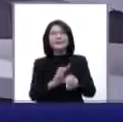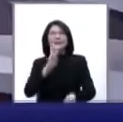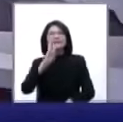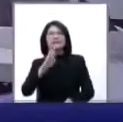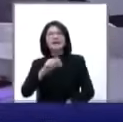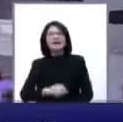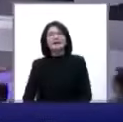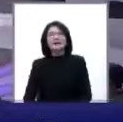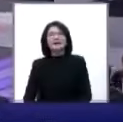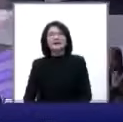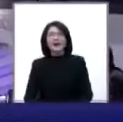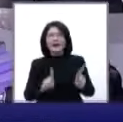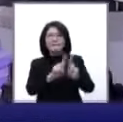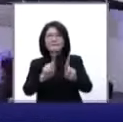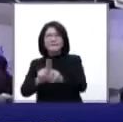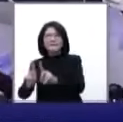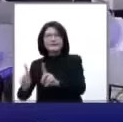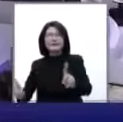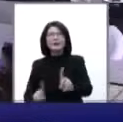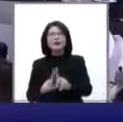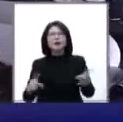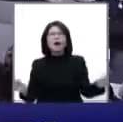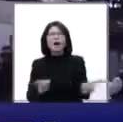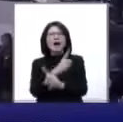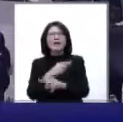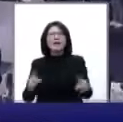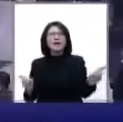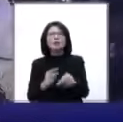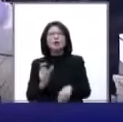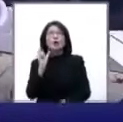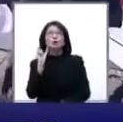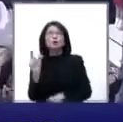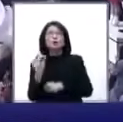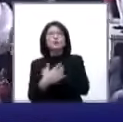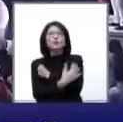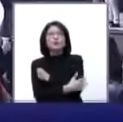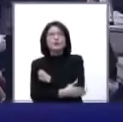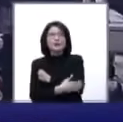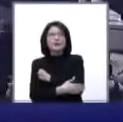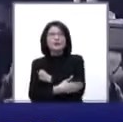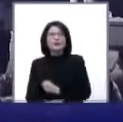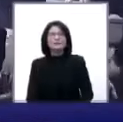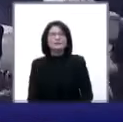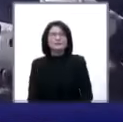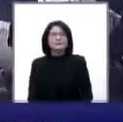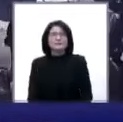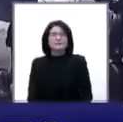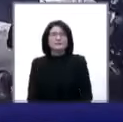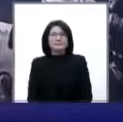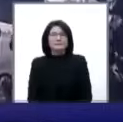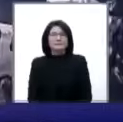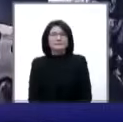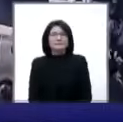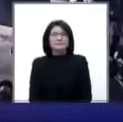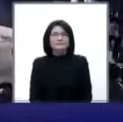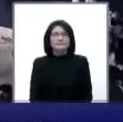sekarang Justru malah berbalik semuanya menyerang satu dan tiga Nah dan semua ekspresi-ekspresi itu yang kita katakan